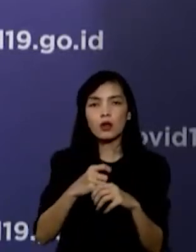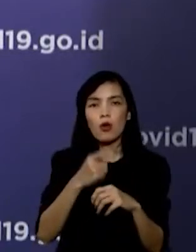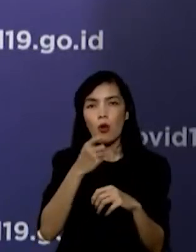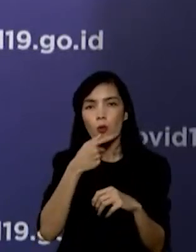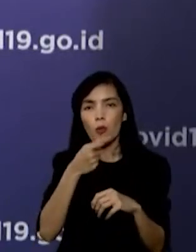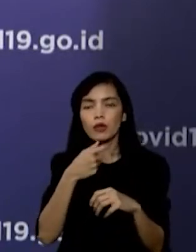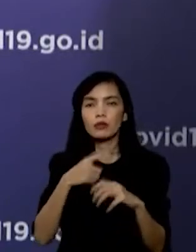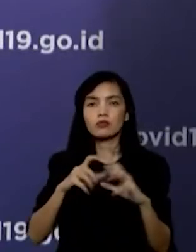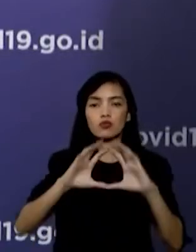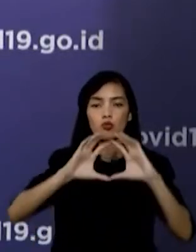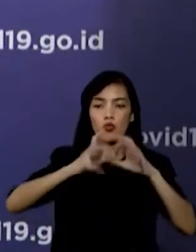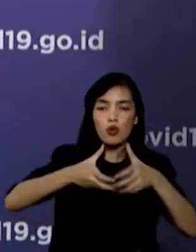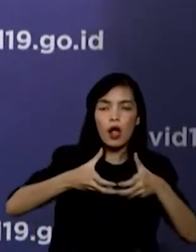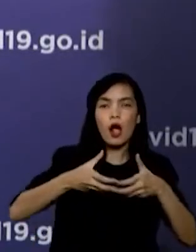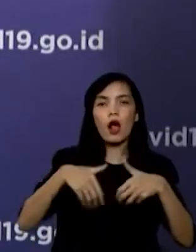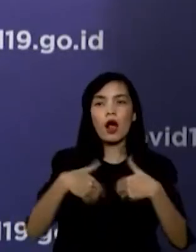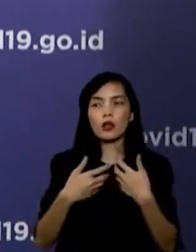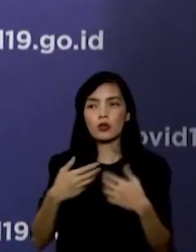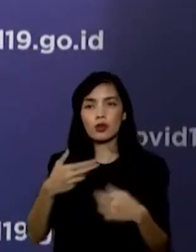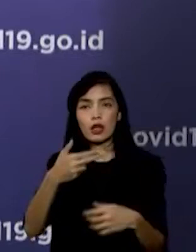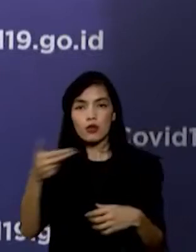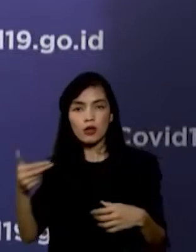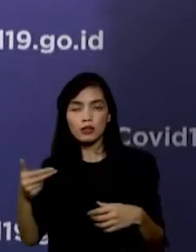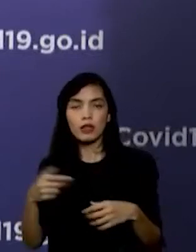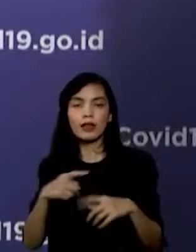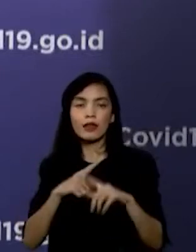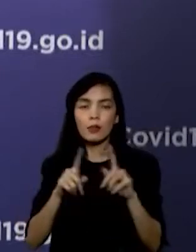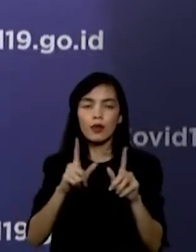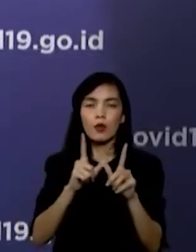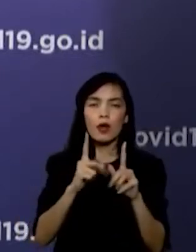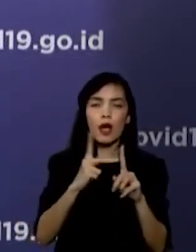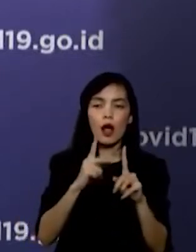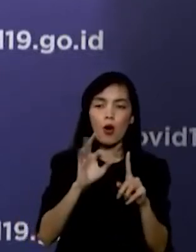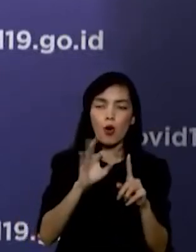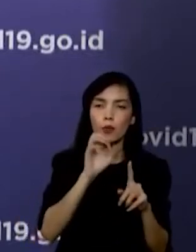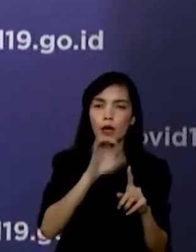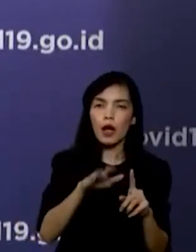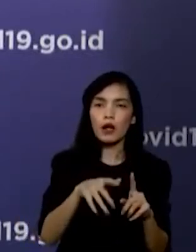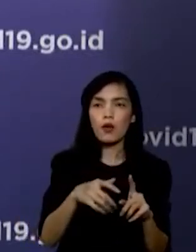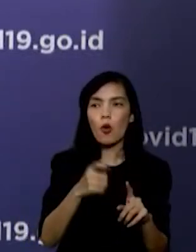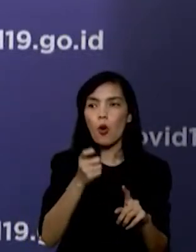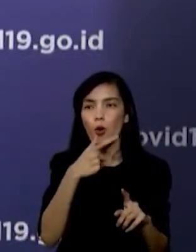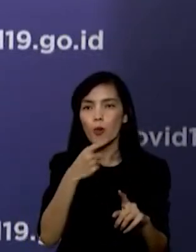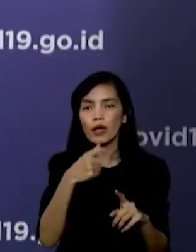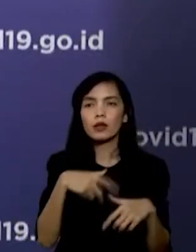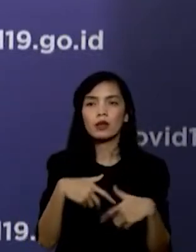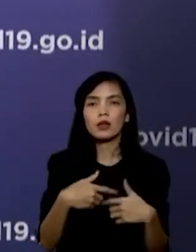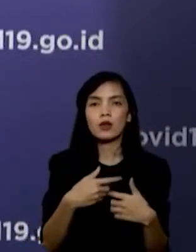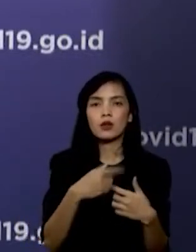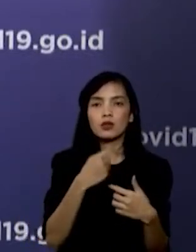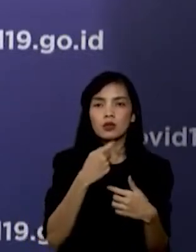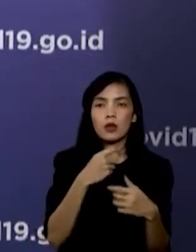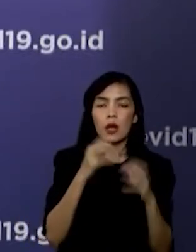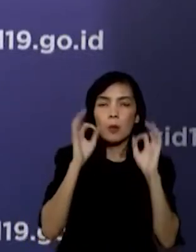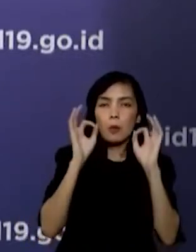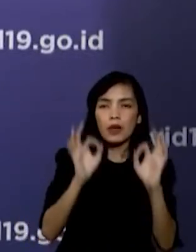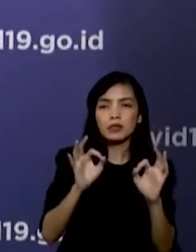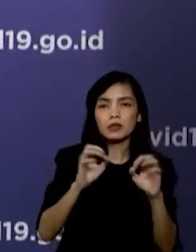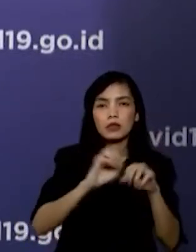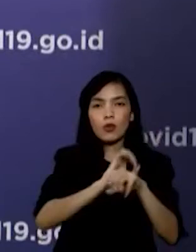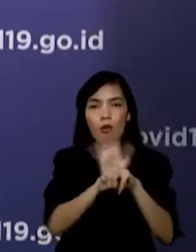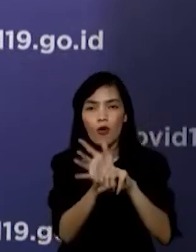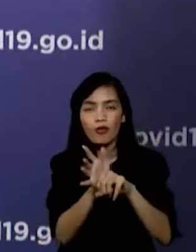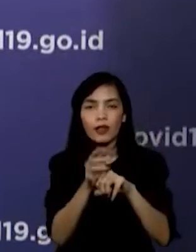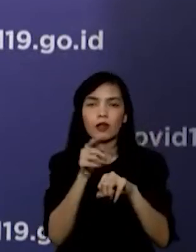negeri, di internasional, WHO sampai saat ini belum menentukan obat atau regimen atau kombinasi pengobatan yang tetap